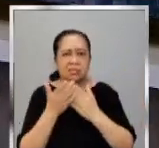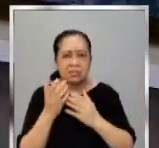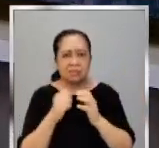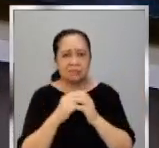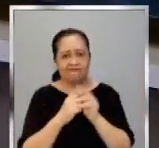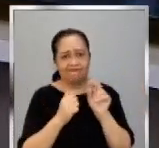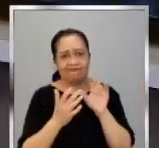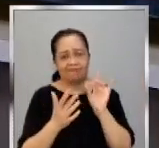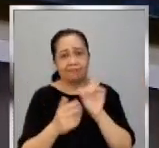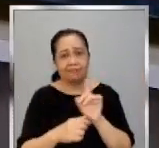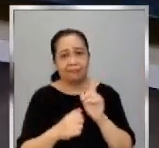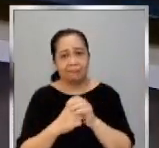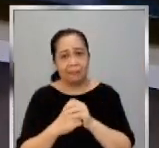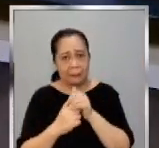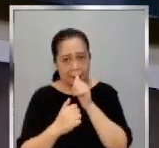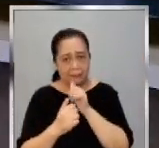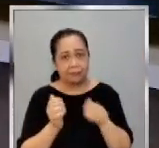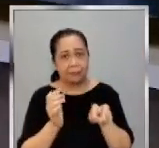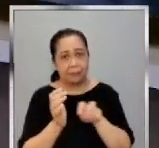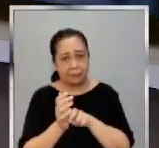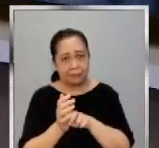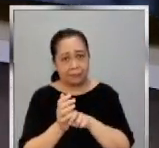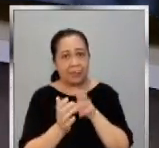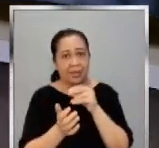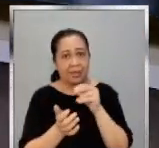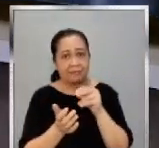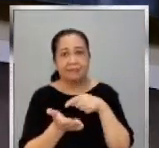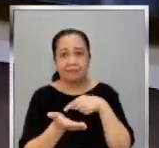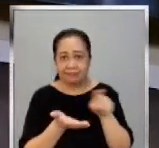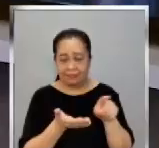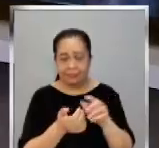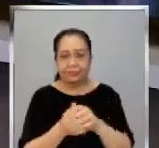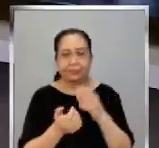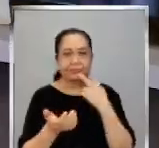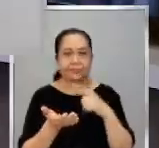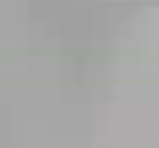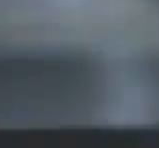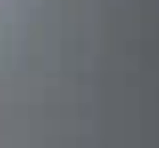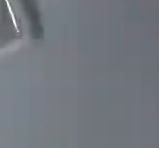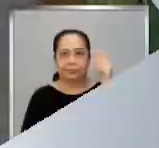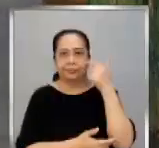choice kundi sumakay at magbayad. Nakatutok si Chino Gaston.